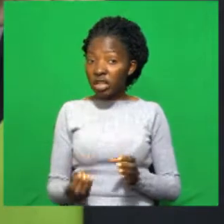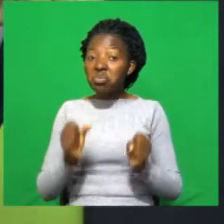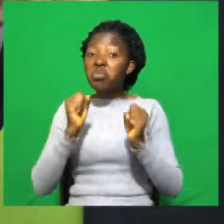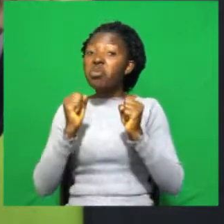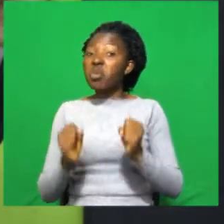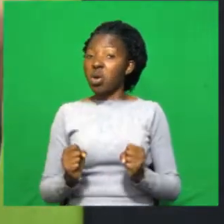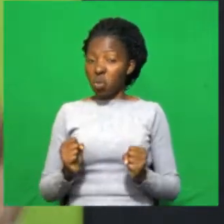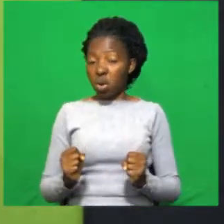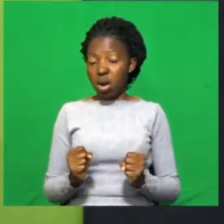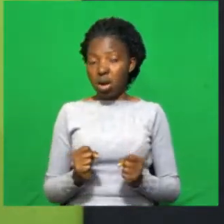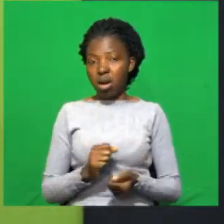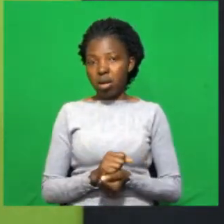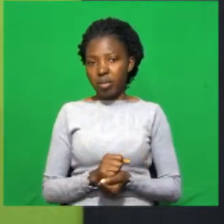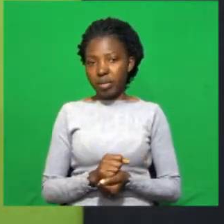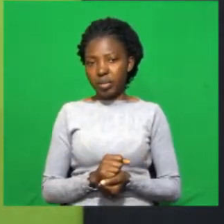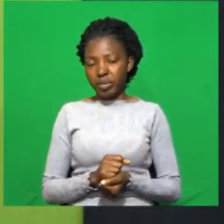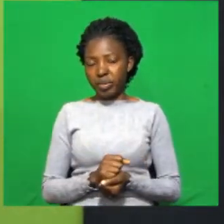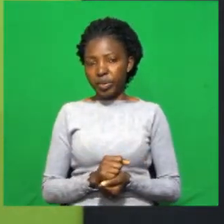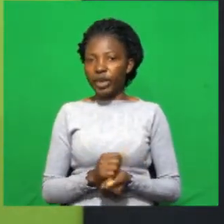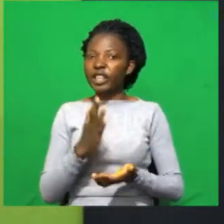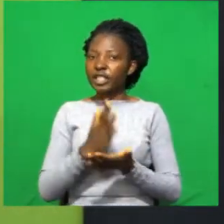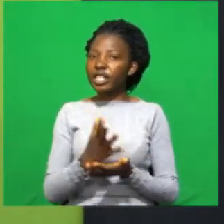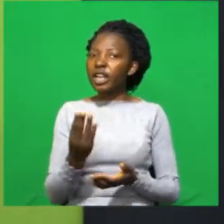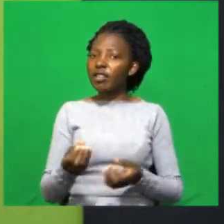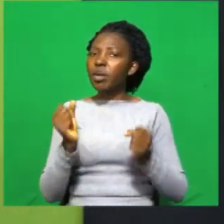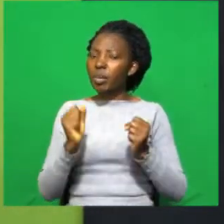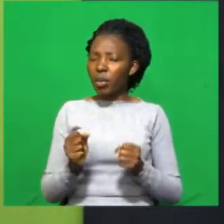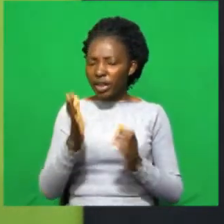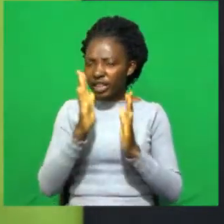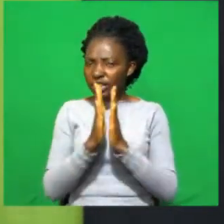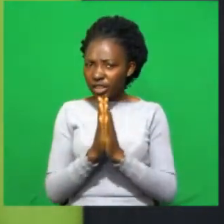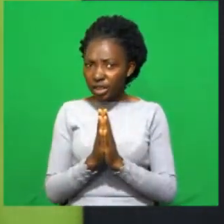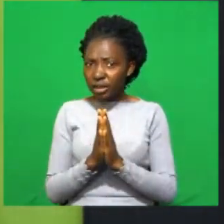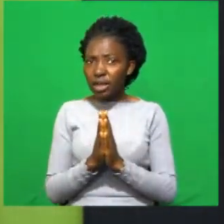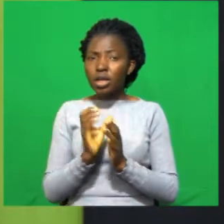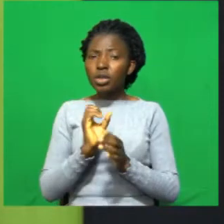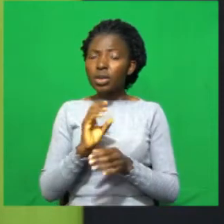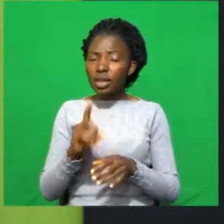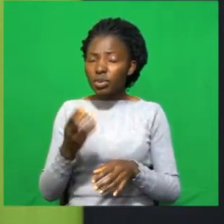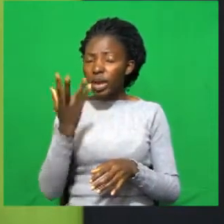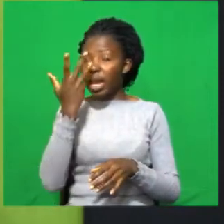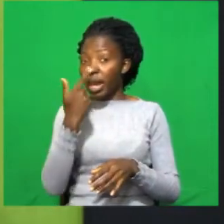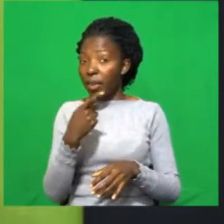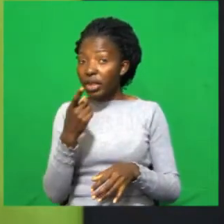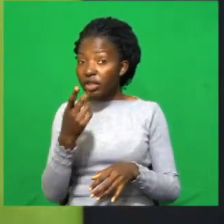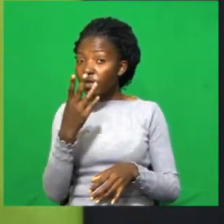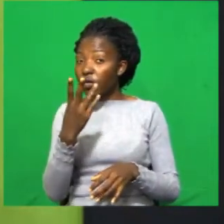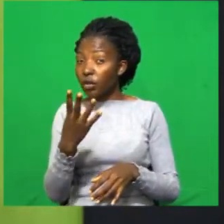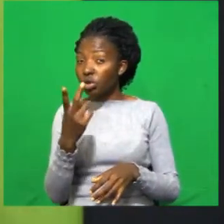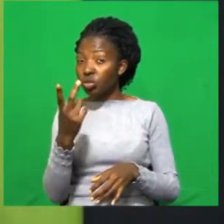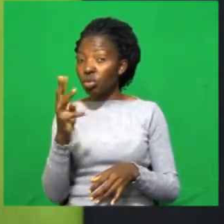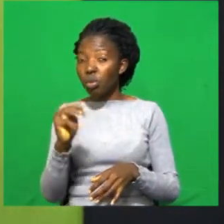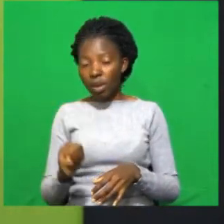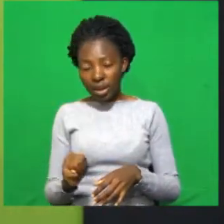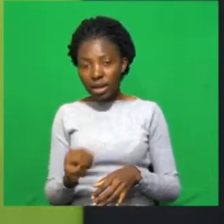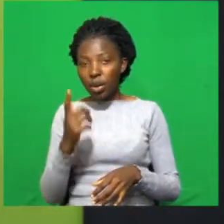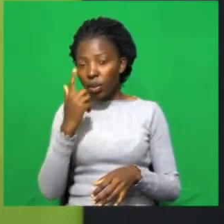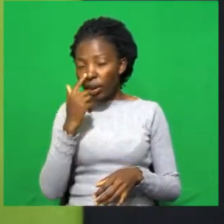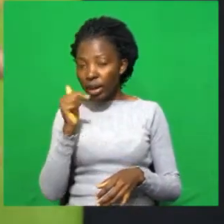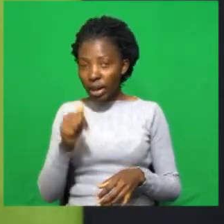makambopatsanangura patinganyatsoti ndo patingati apa potanga kuti tigone kuzokaunda nguva yataurwa yakunzi